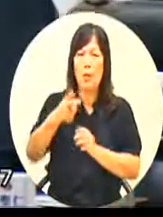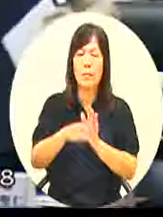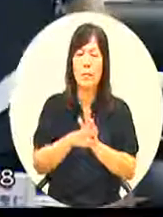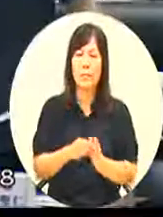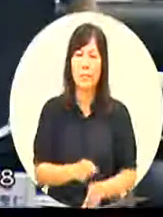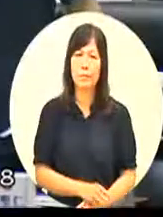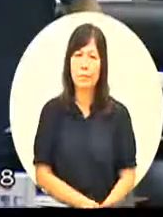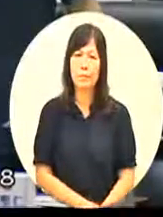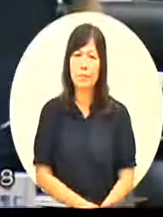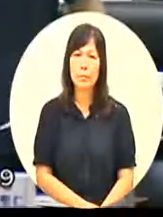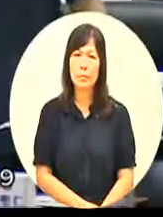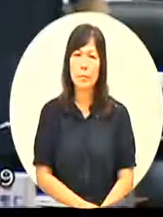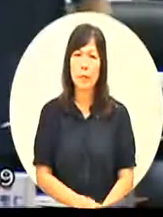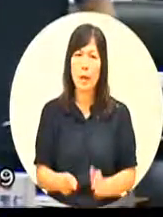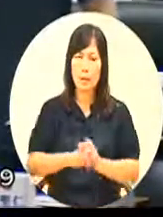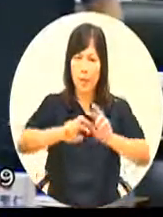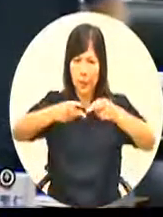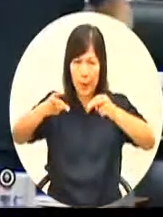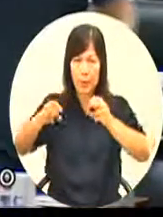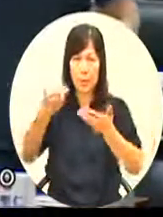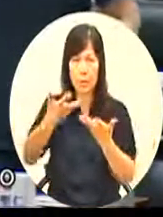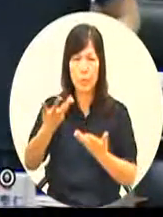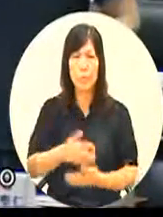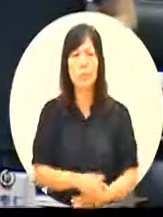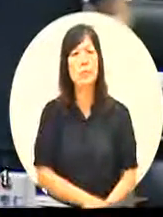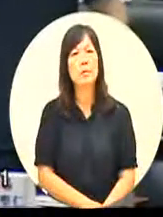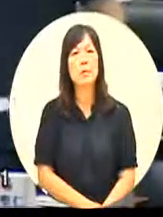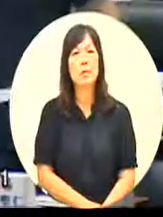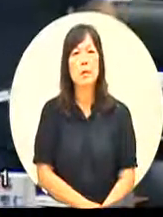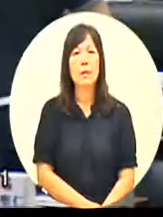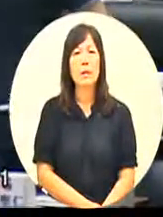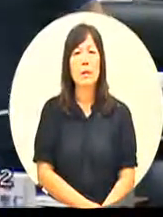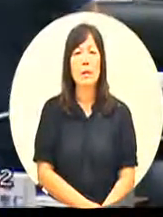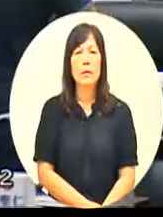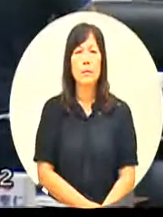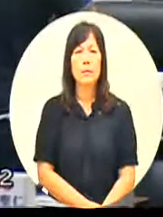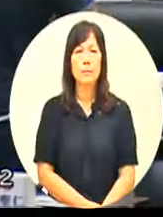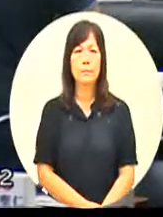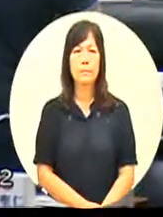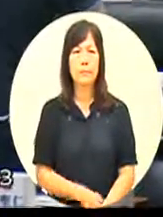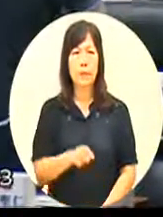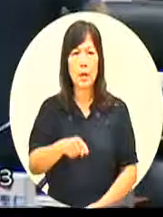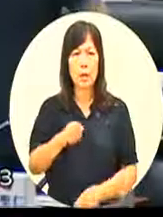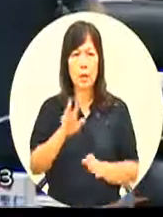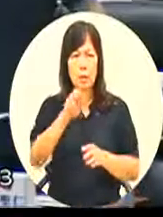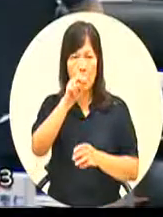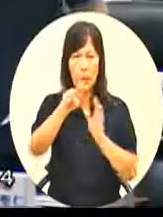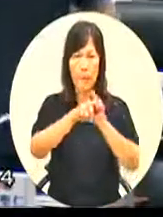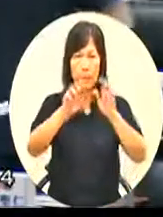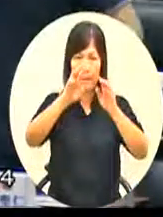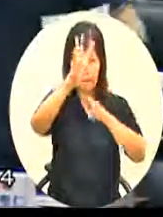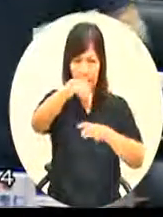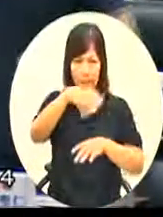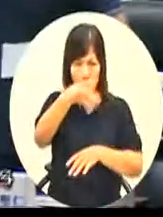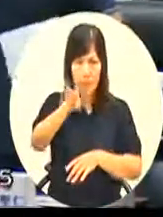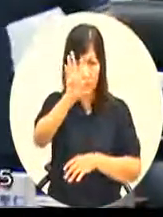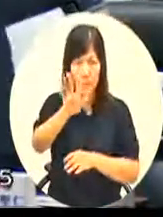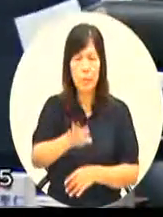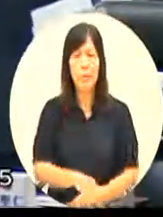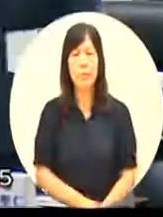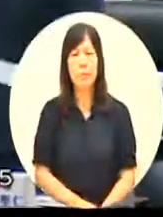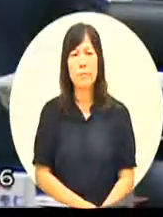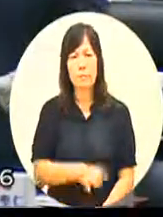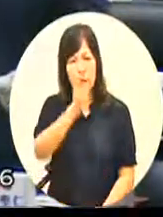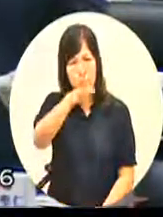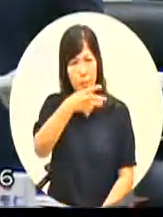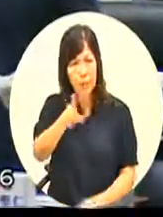过，包含修复的问题。那在这边，各位看到有一个表格，那这个表格其实，